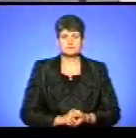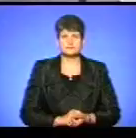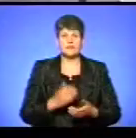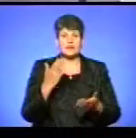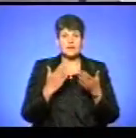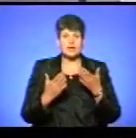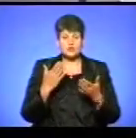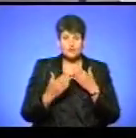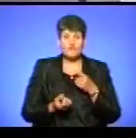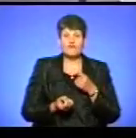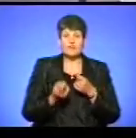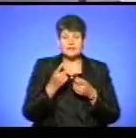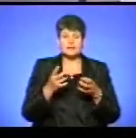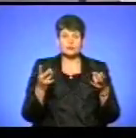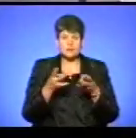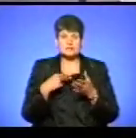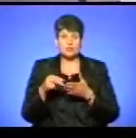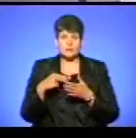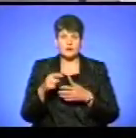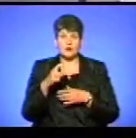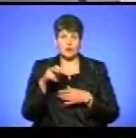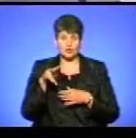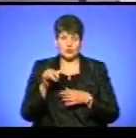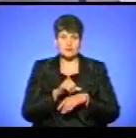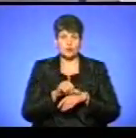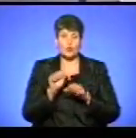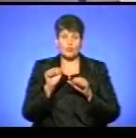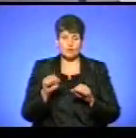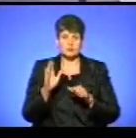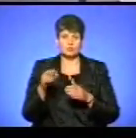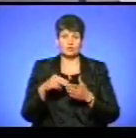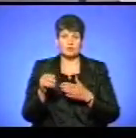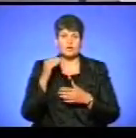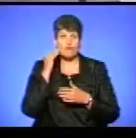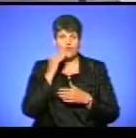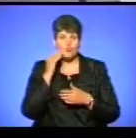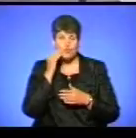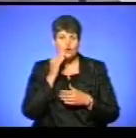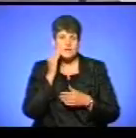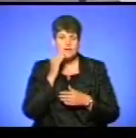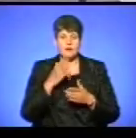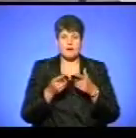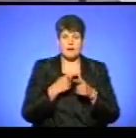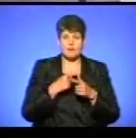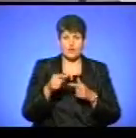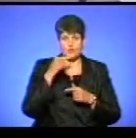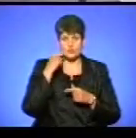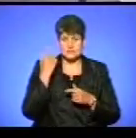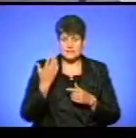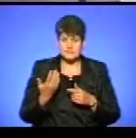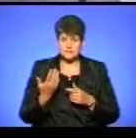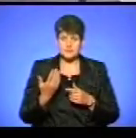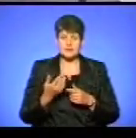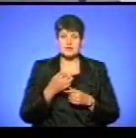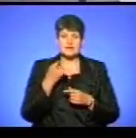Якщо все ж виникне потреба закупівлі хлору із-за кордону, його можна буде придбати у Румунії або ж Росії, кажуть посадовці.